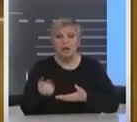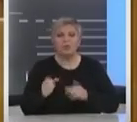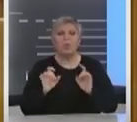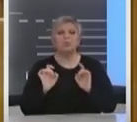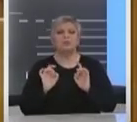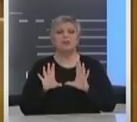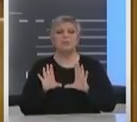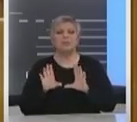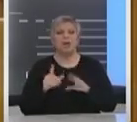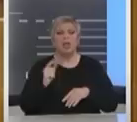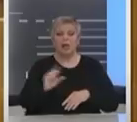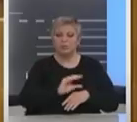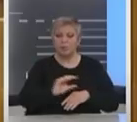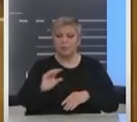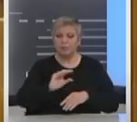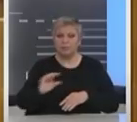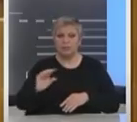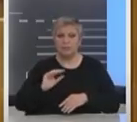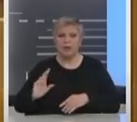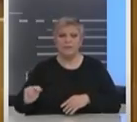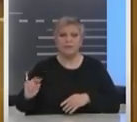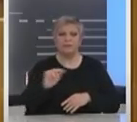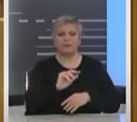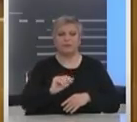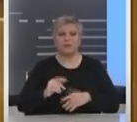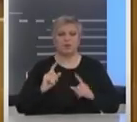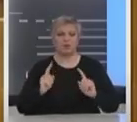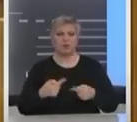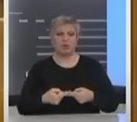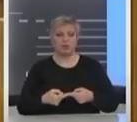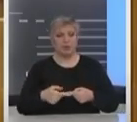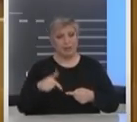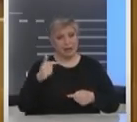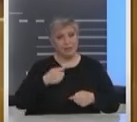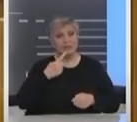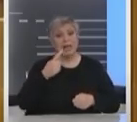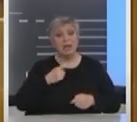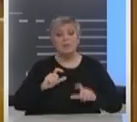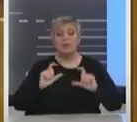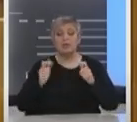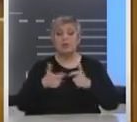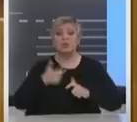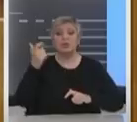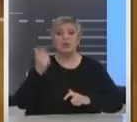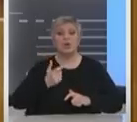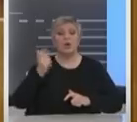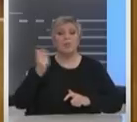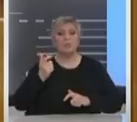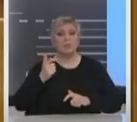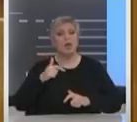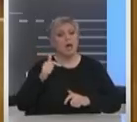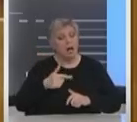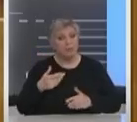έλεγχο, χωρίς κάποια λογική στη δομή του. Αναδιαρθρώνουμε συνολικά το σύστημα των οικογενειακών επιδομάτων, ώστε και να είναι περισσότερο